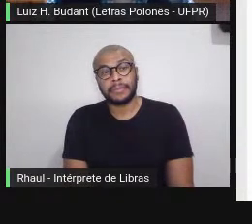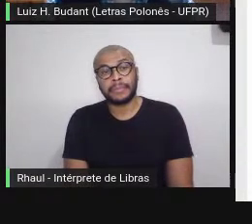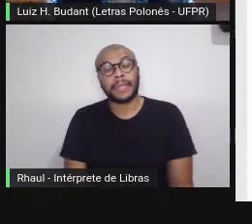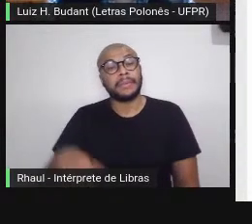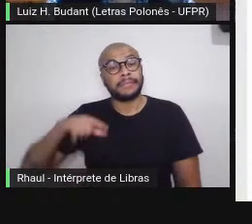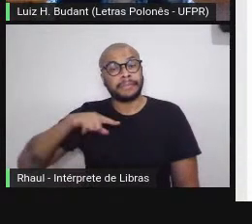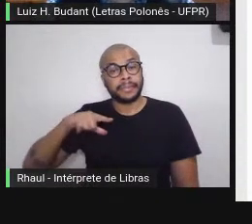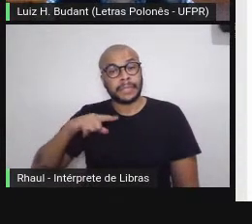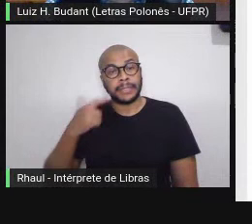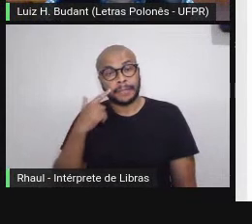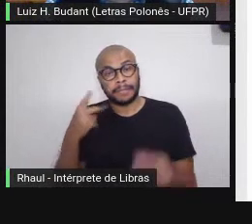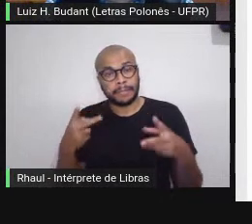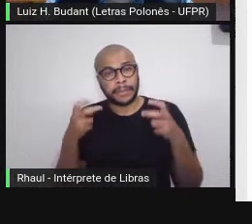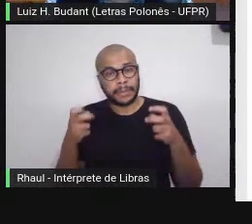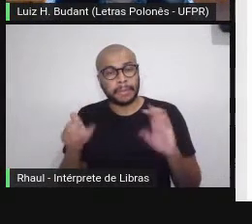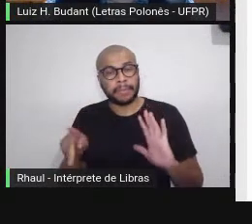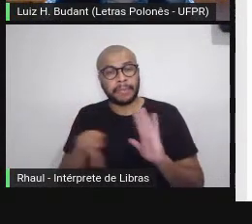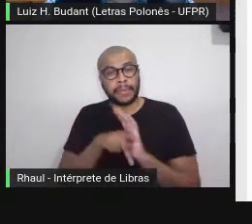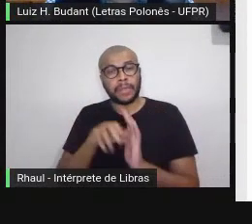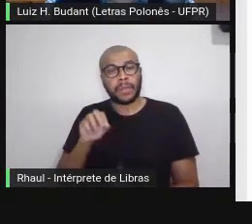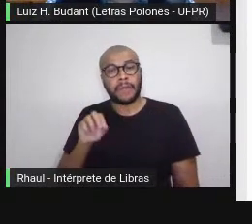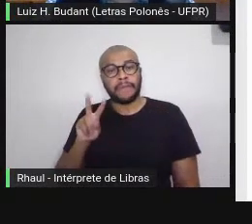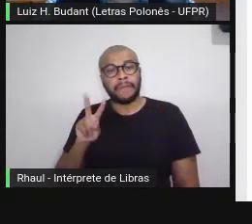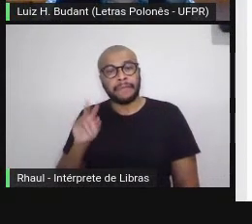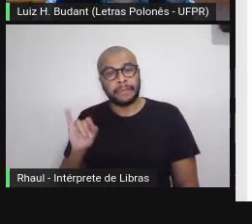essa terminação característica owi.